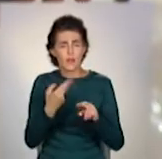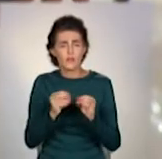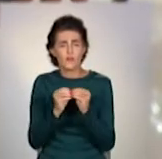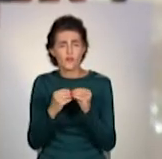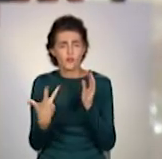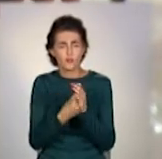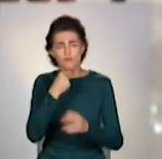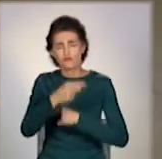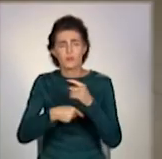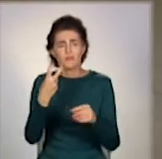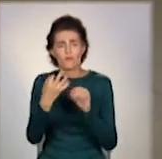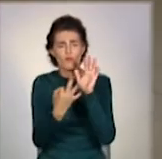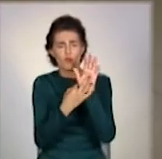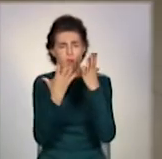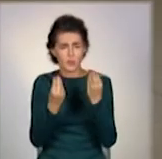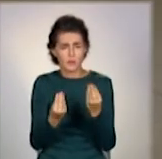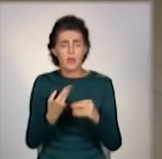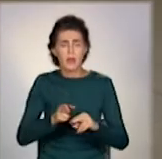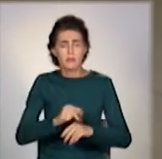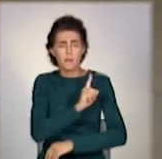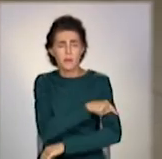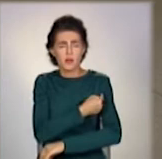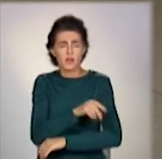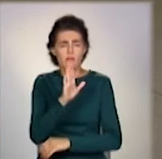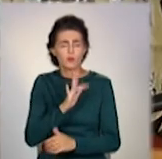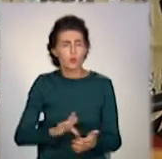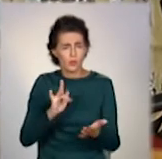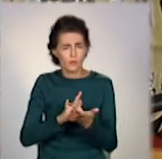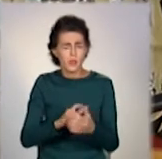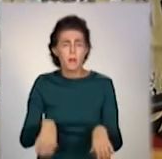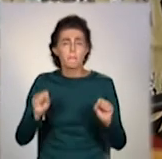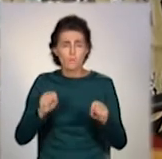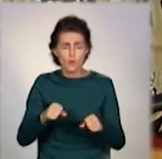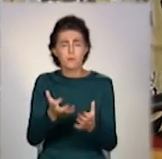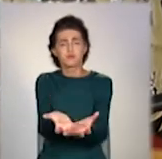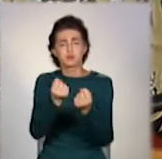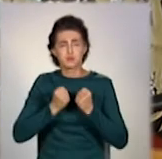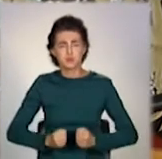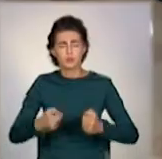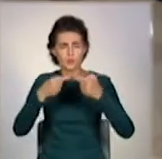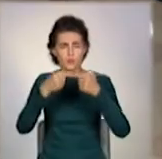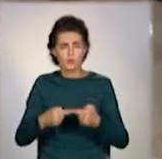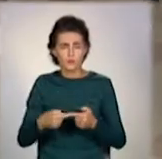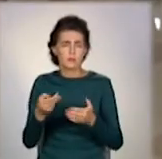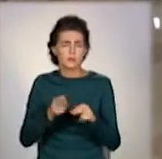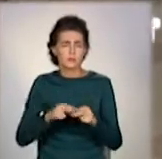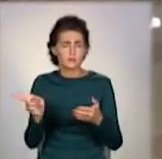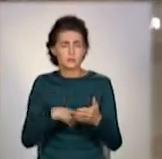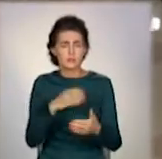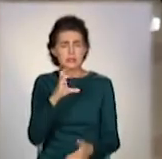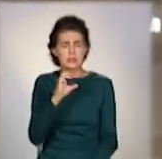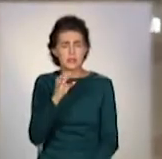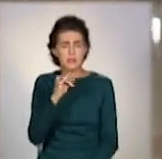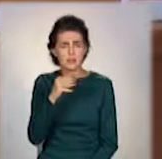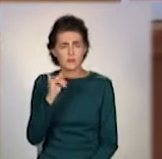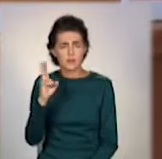через 28 днів в одній з поліклінік міста. Тоді ж можна буде отримати відповідний сертифікат. Але головна